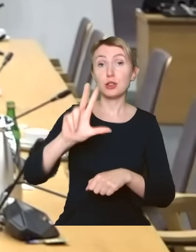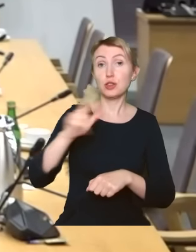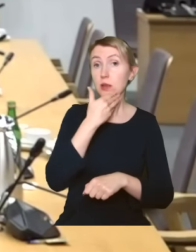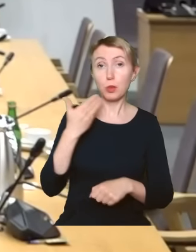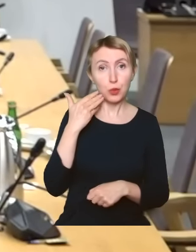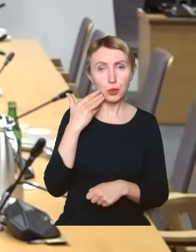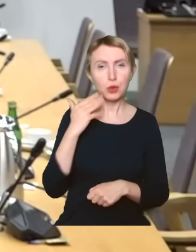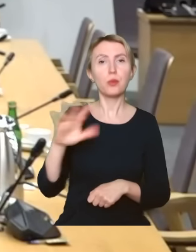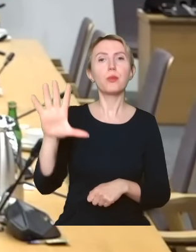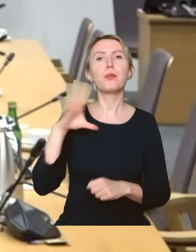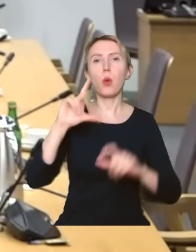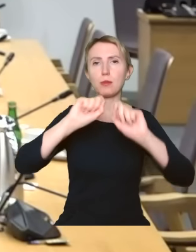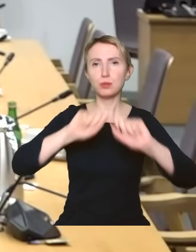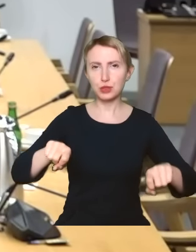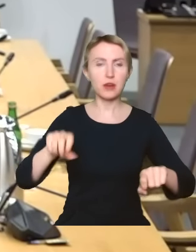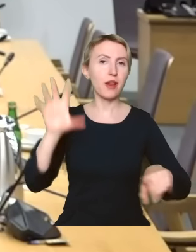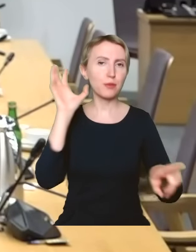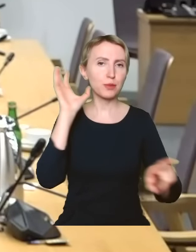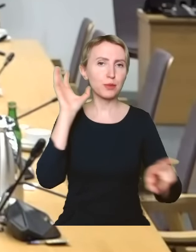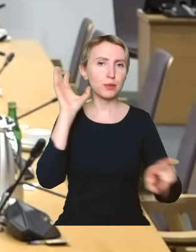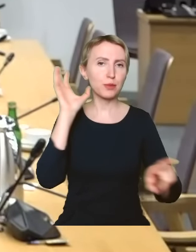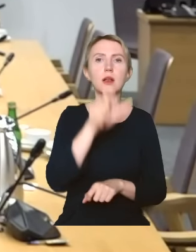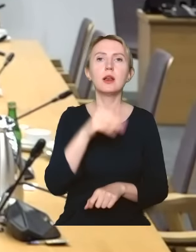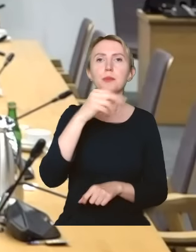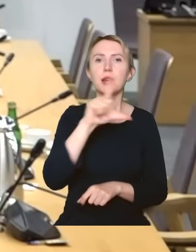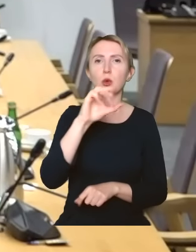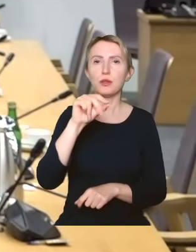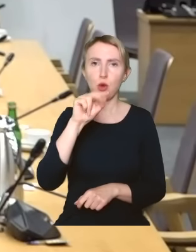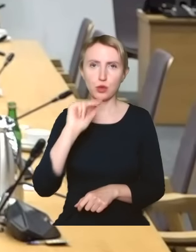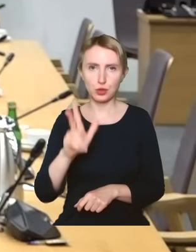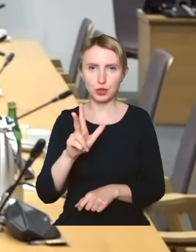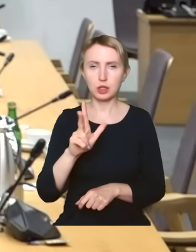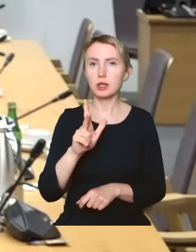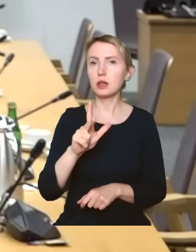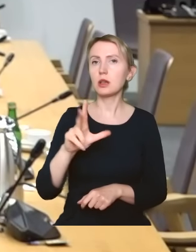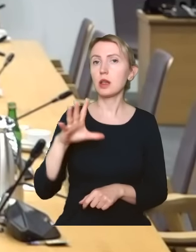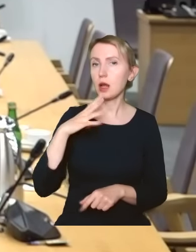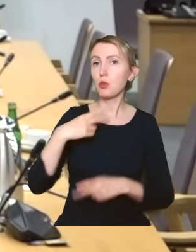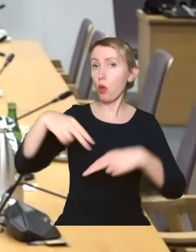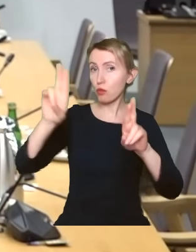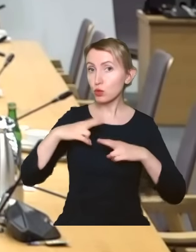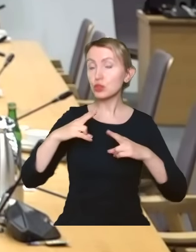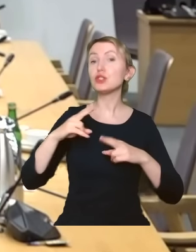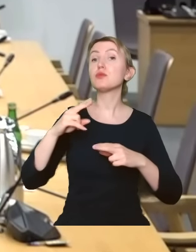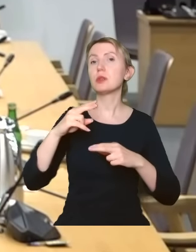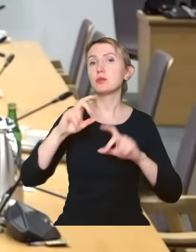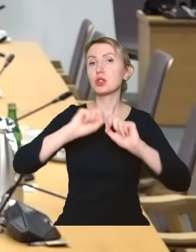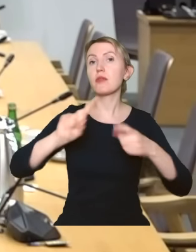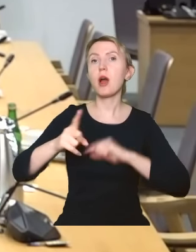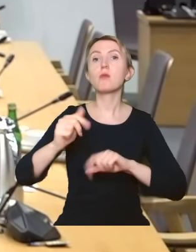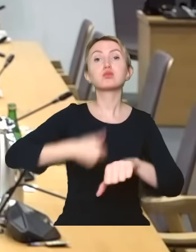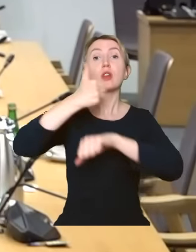po godzinie 15 nastąpiła przerwa w przesłuchaniu Michała Dworczyka. Po tym, jak wróciliśmy tutaj do sali, przewodniczący